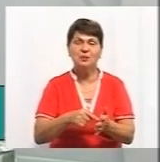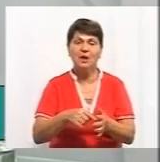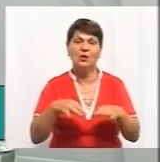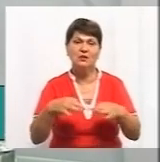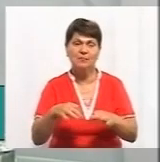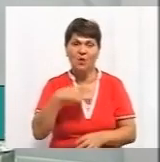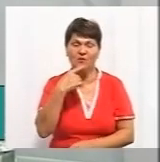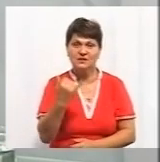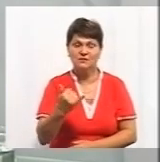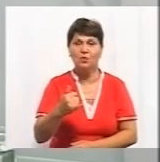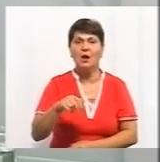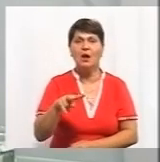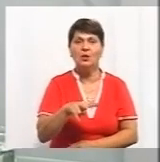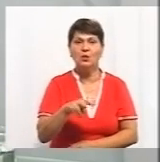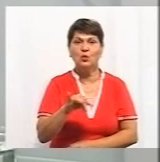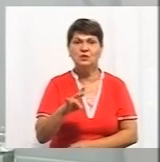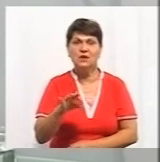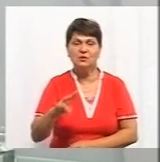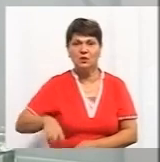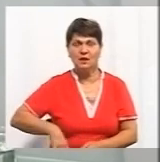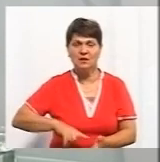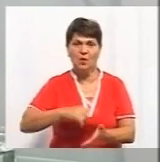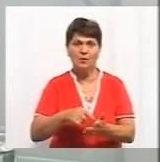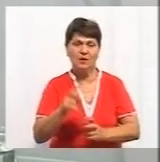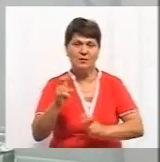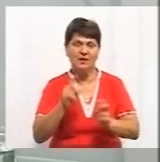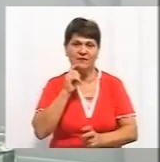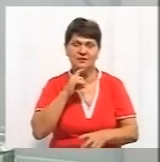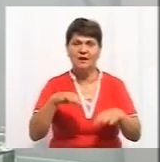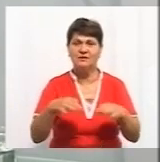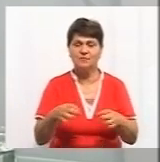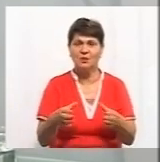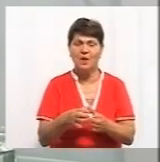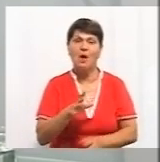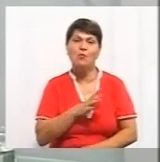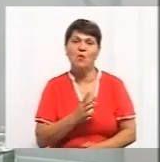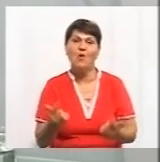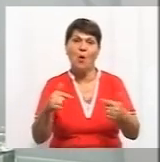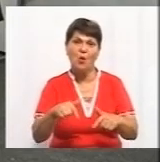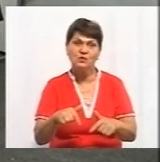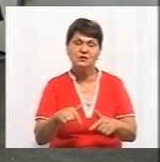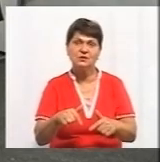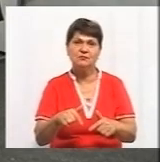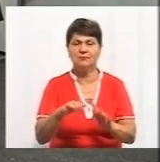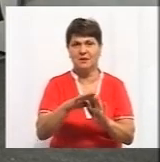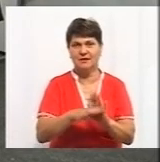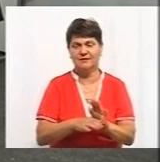сьогодні. Михайло Луценко, генеральний директор комунального підприємства «Вінницька транспортна компанія», був гостем